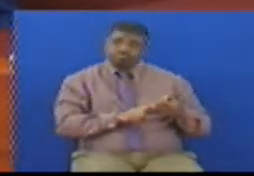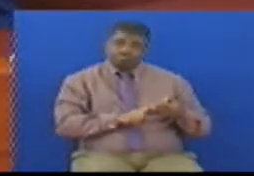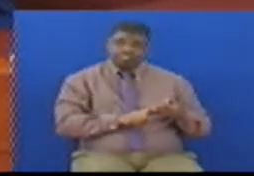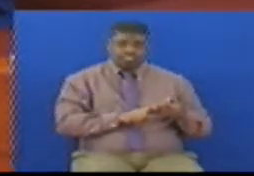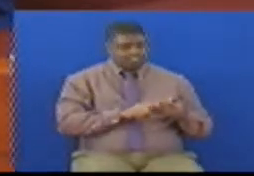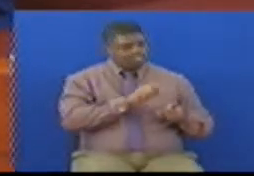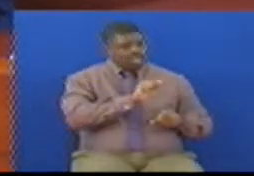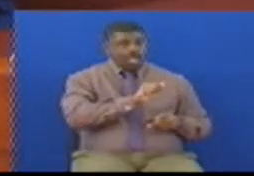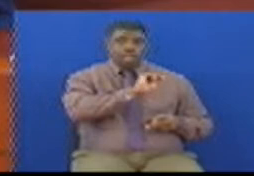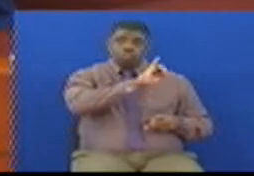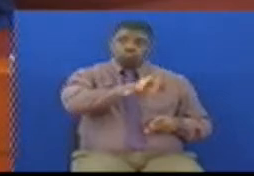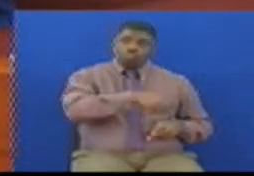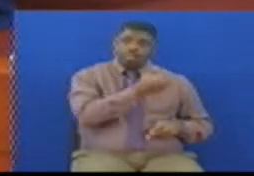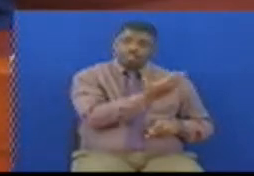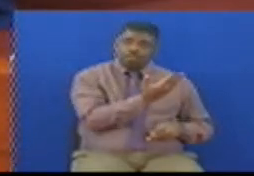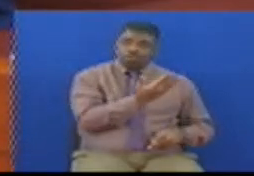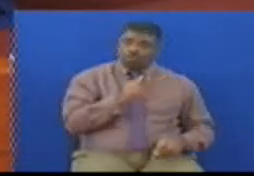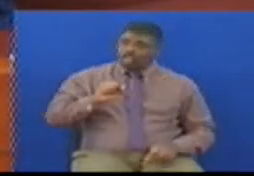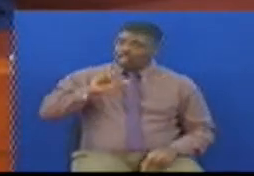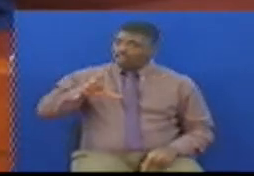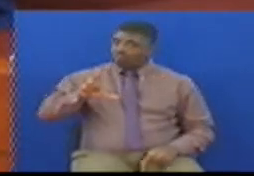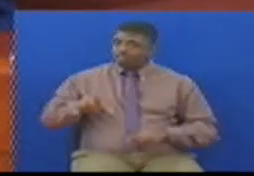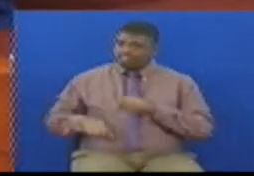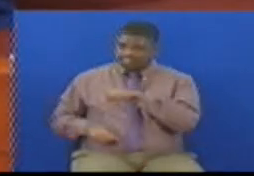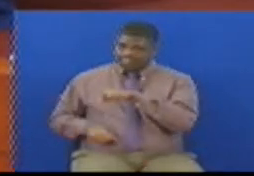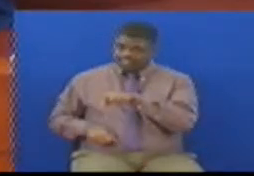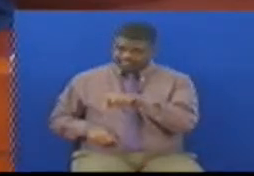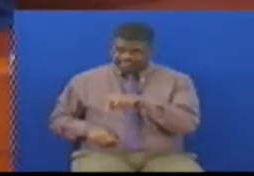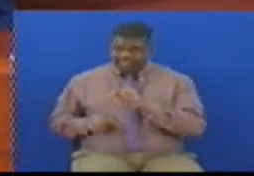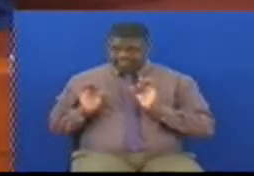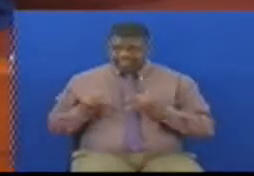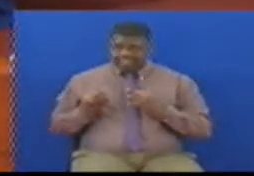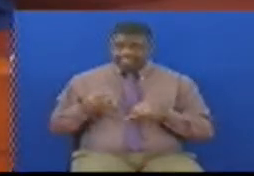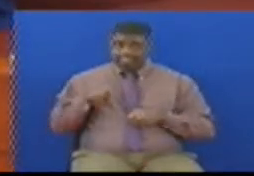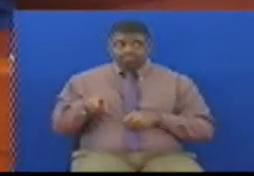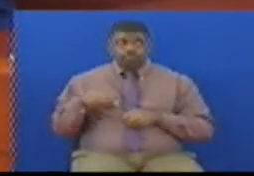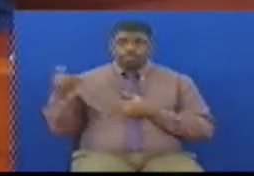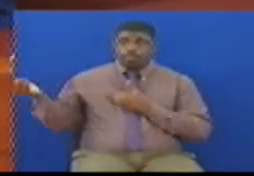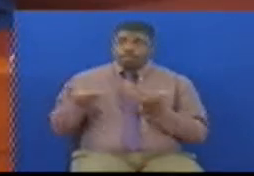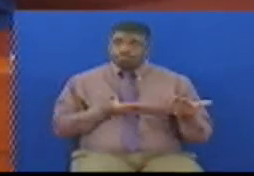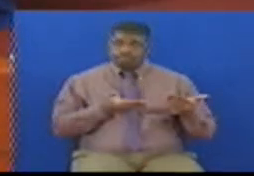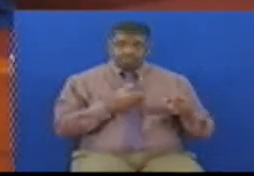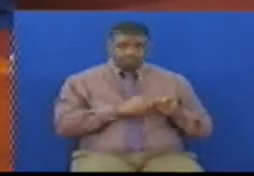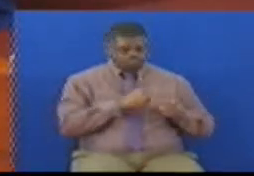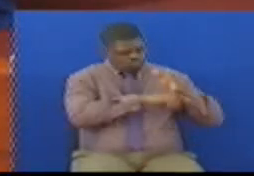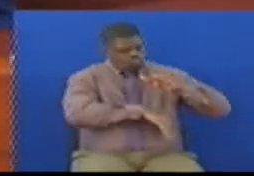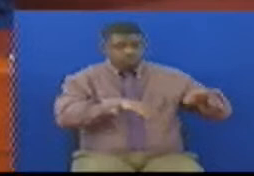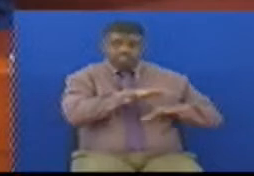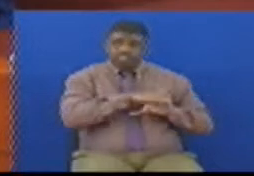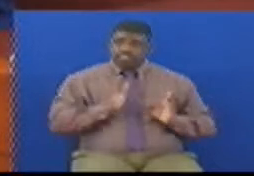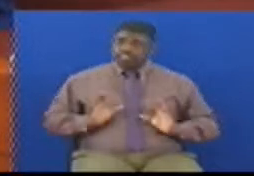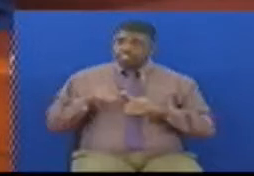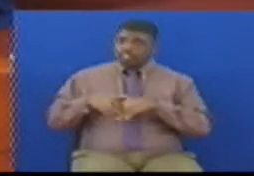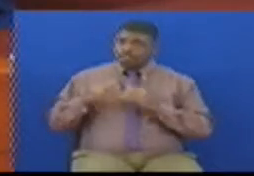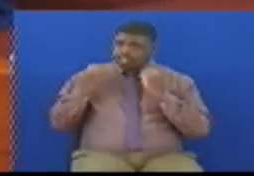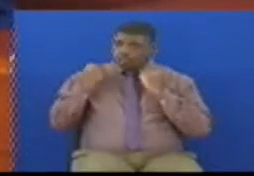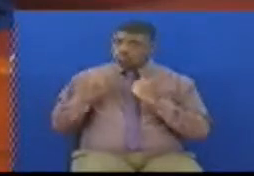na Alhamisi ya wiki ijayo. Kwa jinsi hiyo basi, moja kwa moja nimkaribishe mwenyekiti wa kamati ya